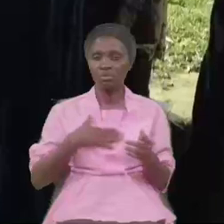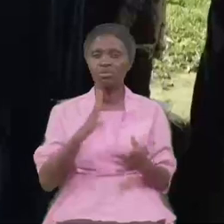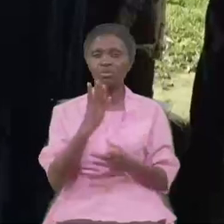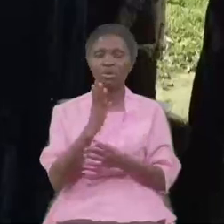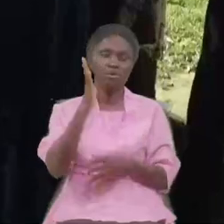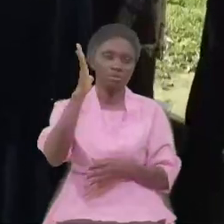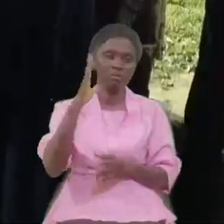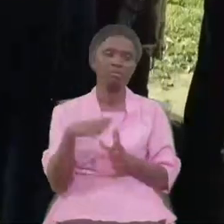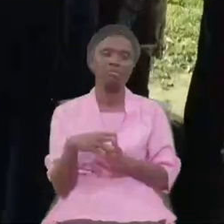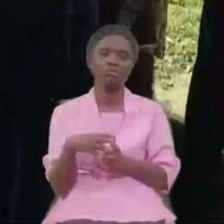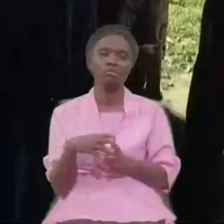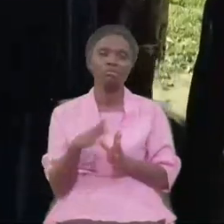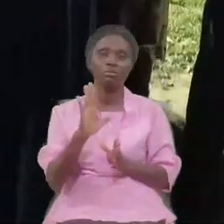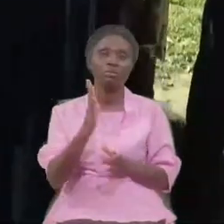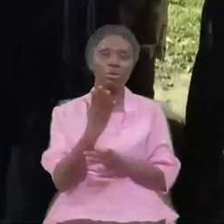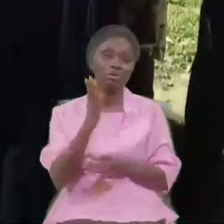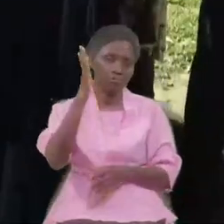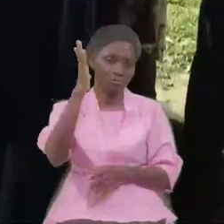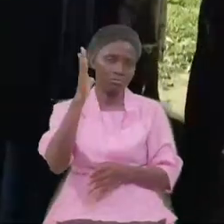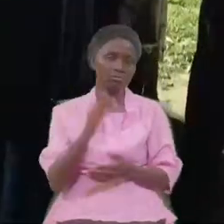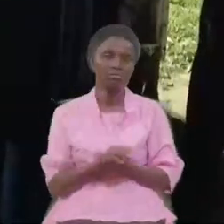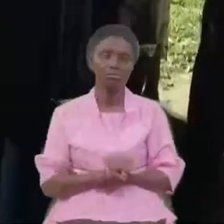Faites signe si